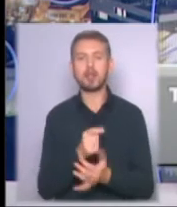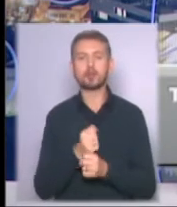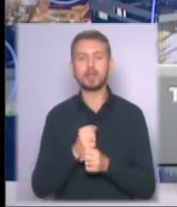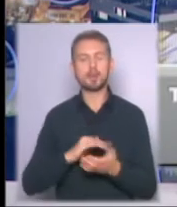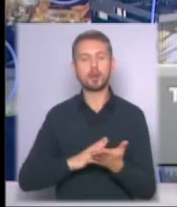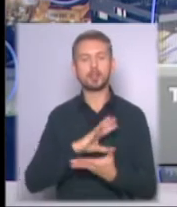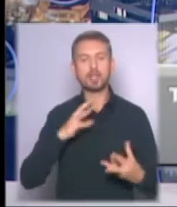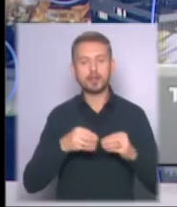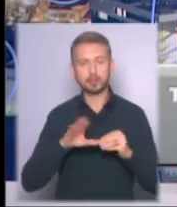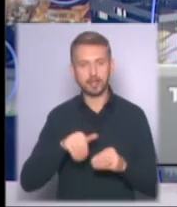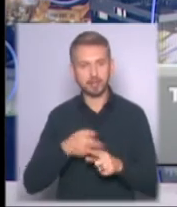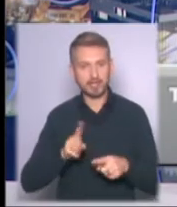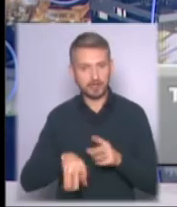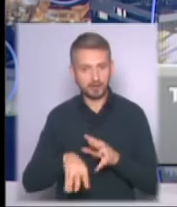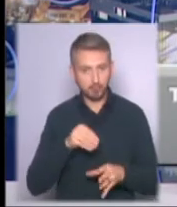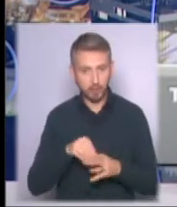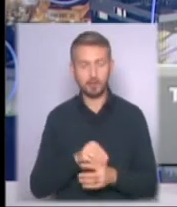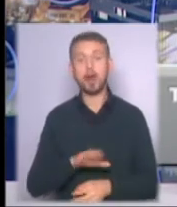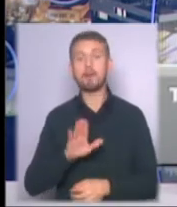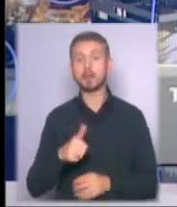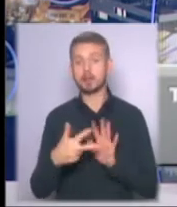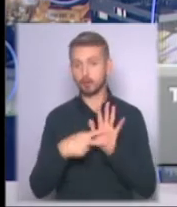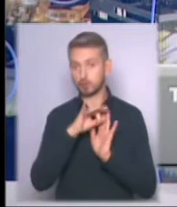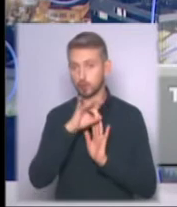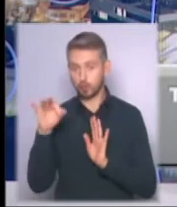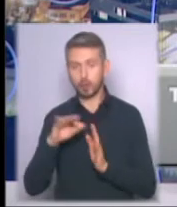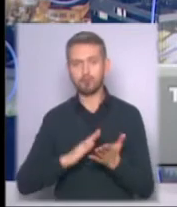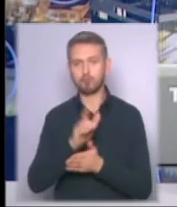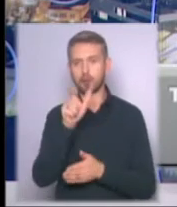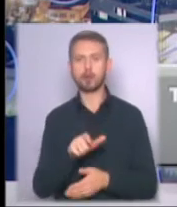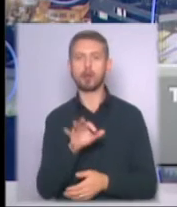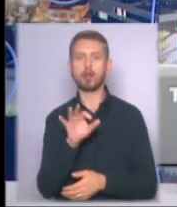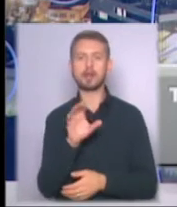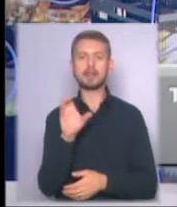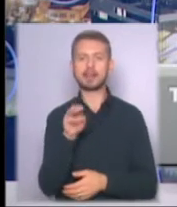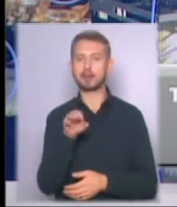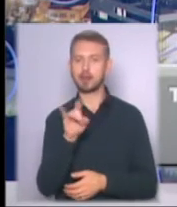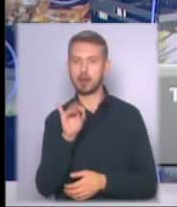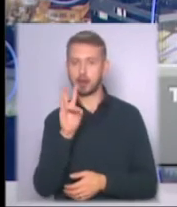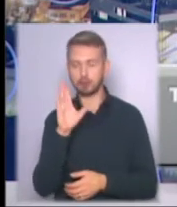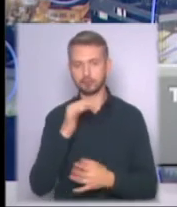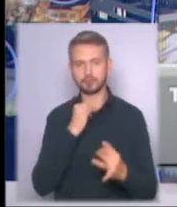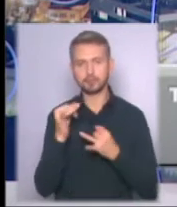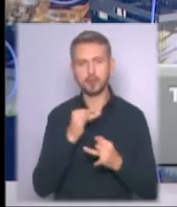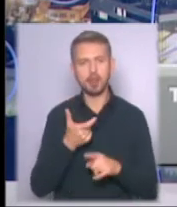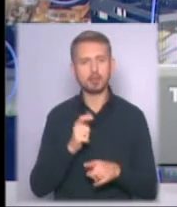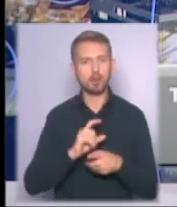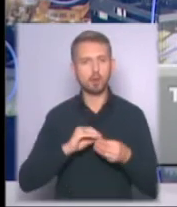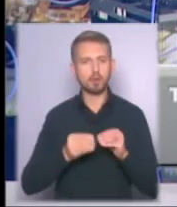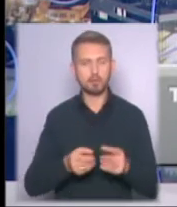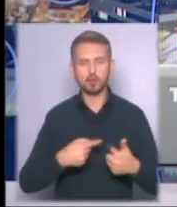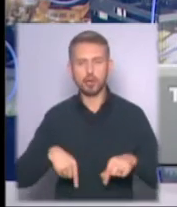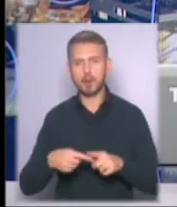висновки після цих виборів. Ну а після 20-ї із політологом Сергієм Тараном обговоримо найпроблемніші округи на цих виборах –